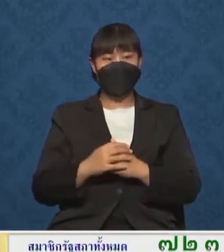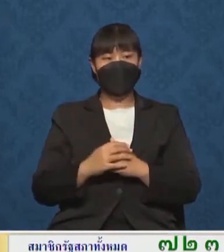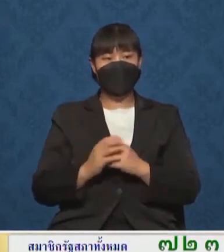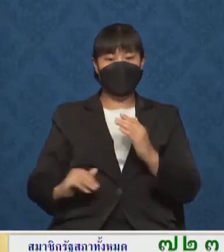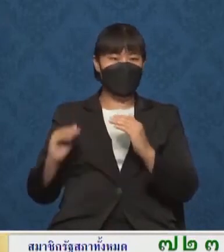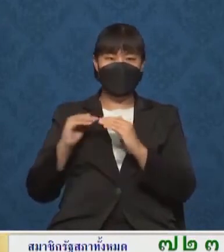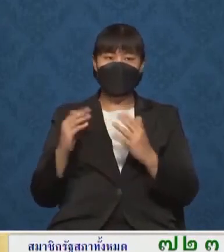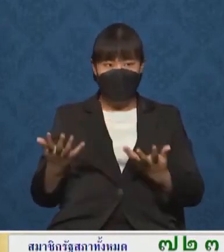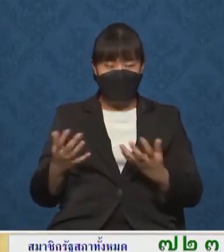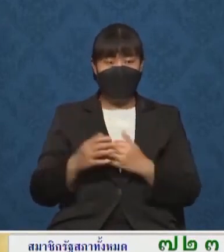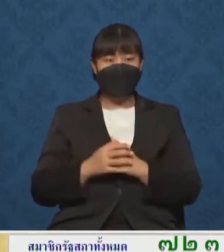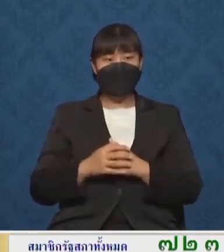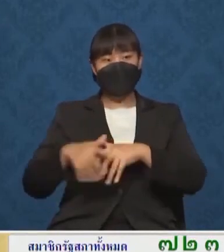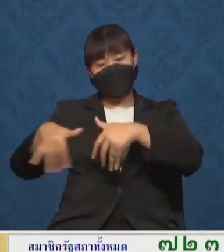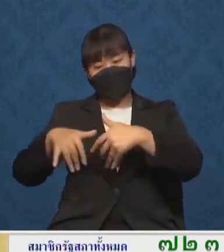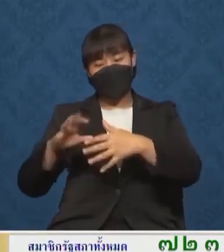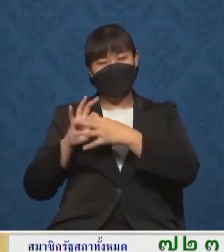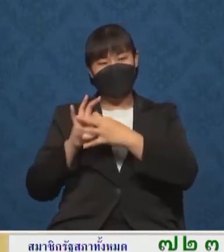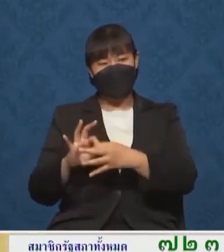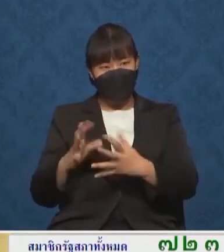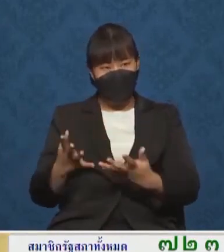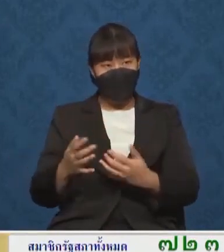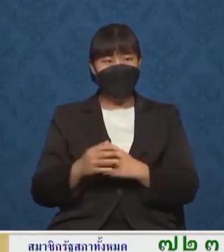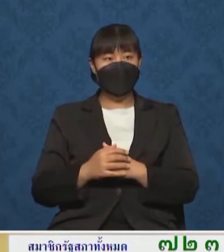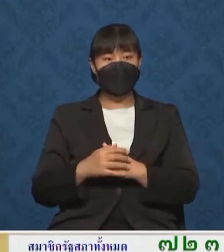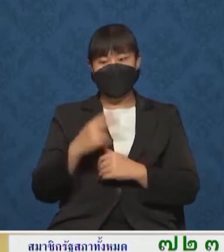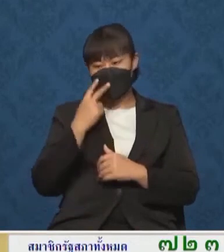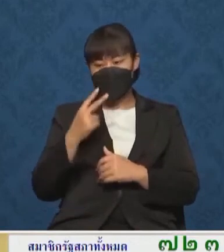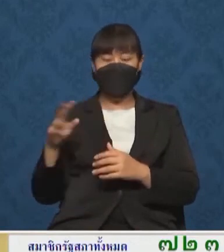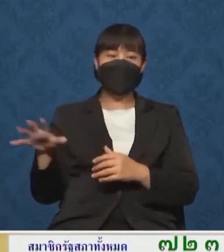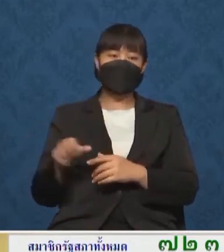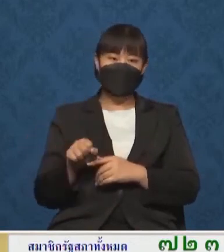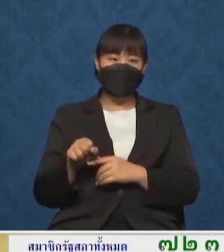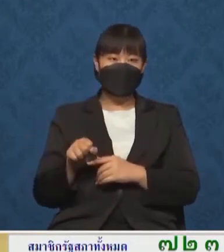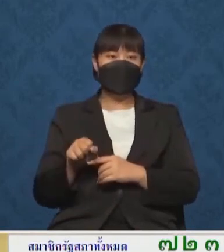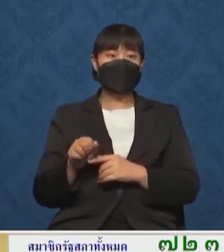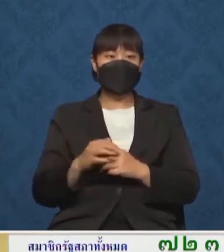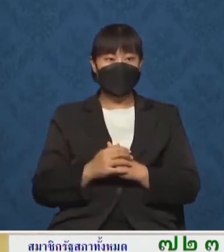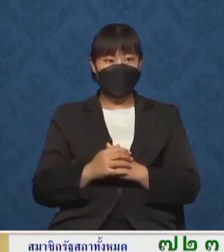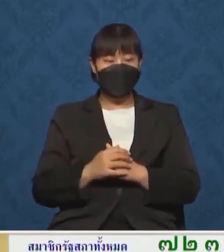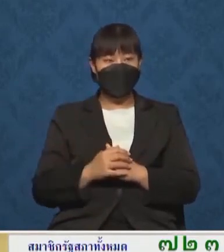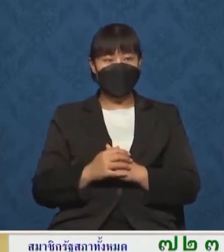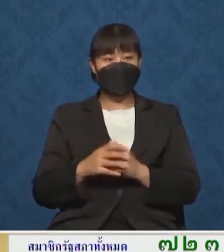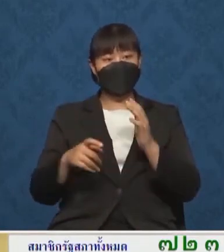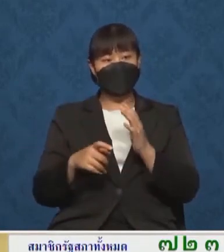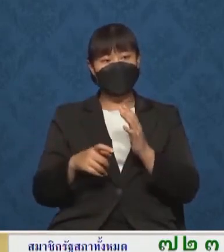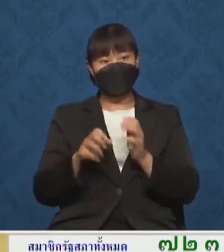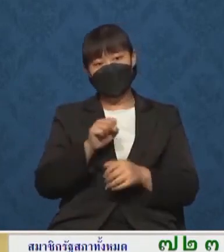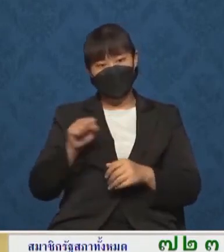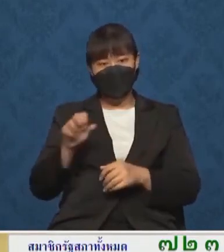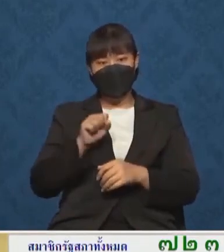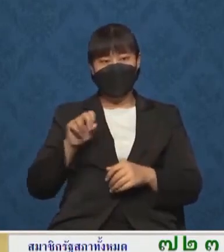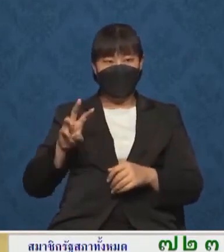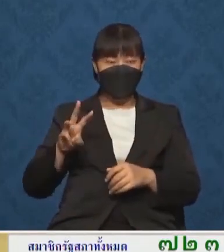ประชาชนและขาดการมีส่วนร่วมเราไปดูกันตั้งแต่ที่มานะครับท่านสมาชิกหลายท่านได้พูดถึงที่มาไปแล้วนะครับแต่ผมขอเน้นย้ำอีกที